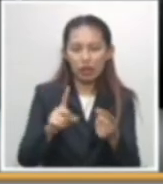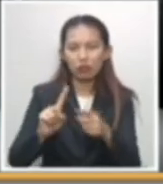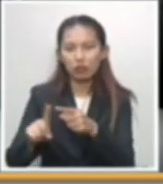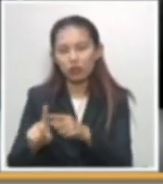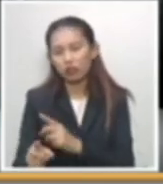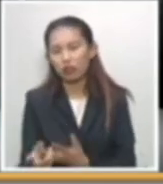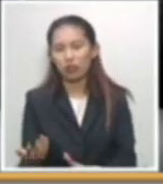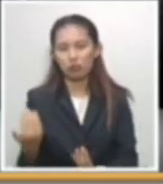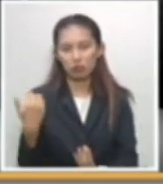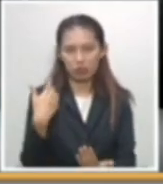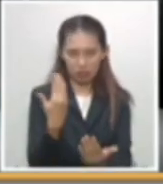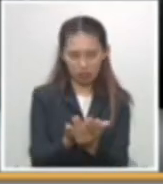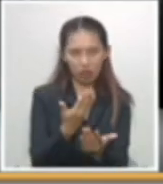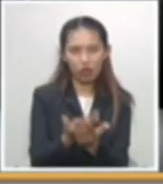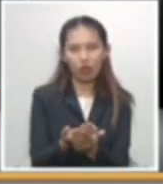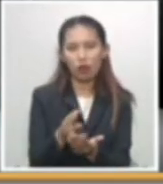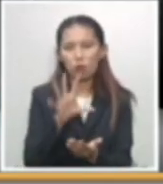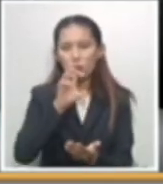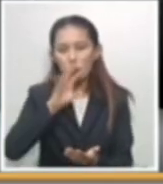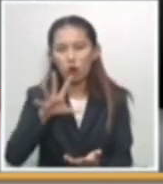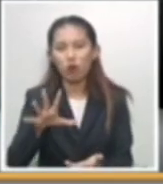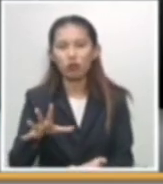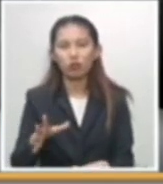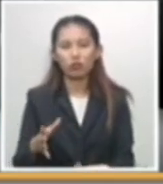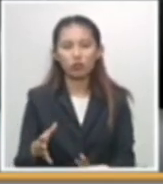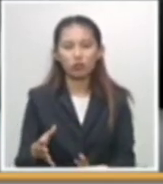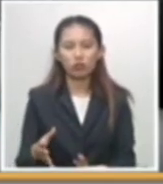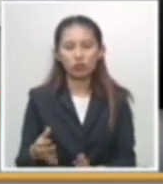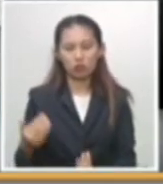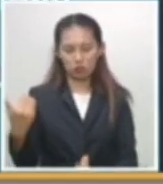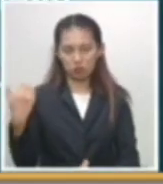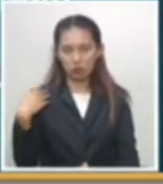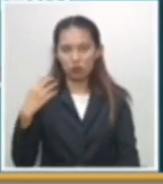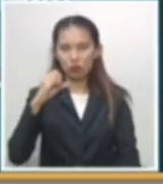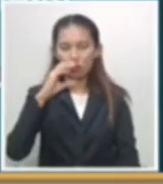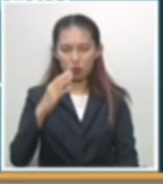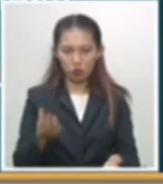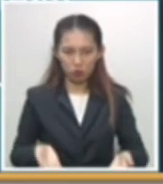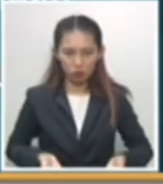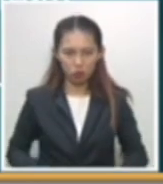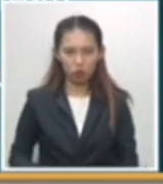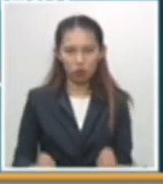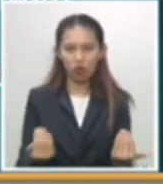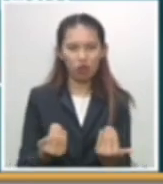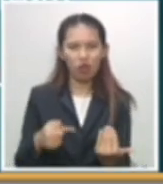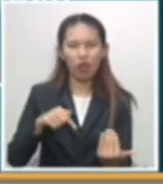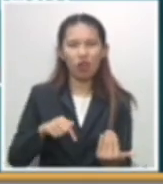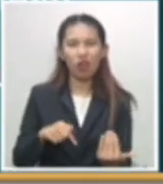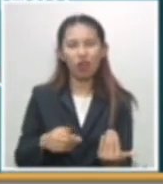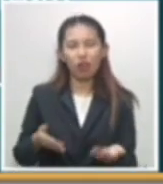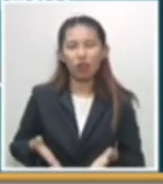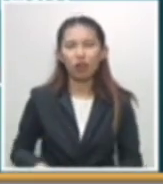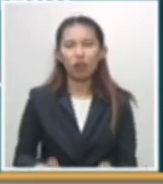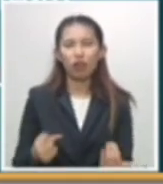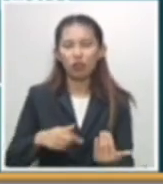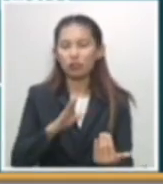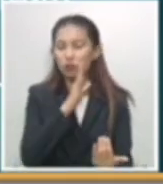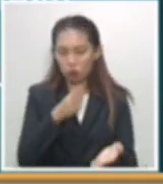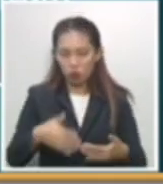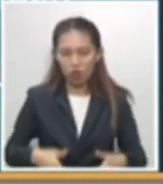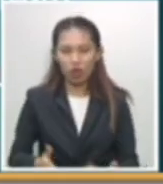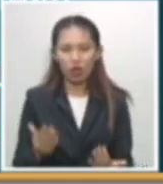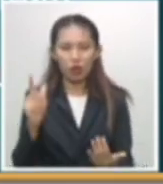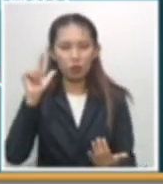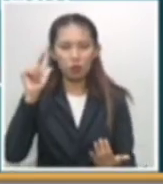ผมไม่ทราบว่าพรรคไหนมารดาประชารัฐเดือนละ 3,000 เริ่มกันหรือยังทำกันหรือยังพร